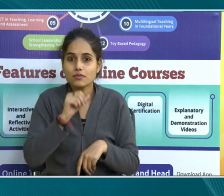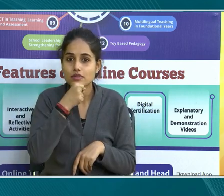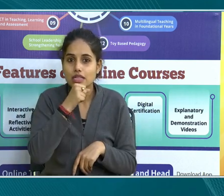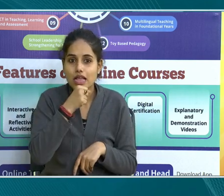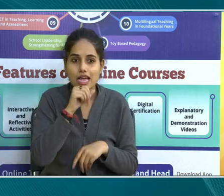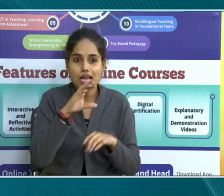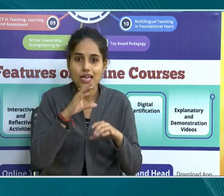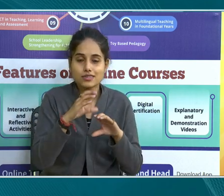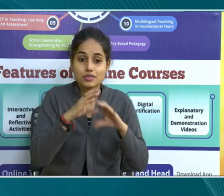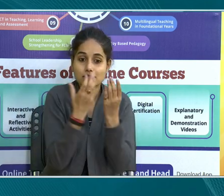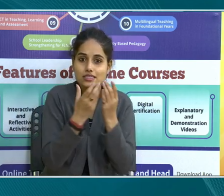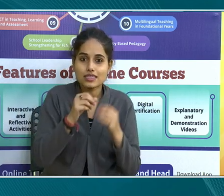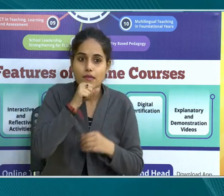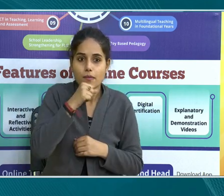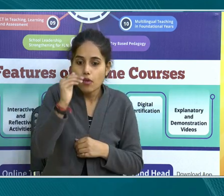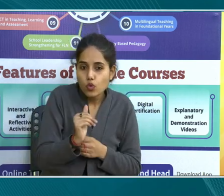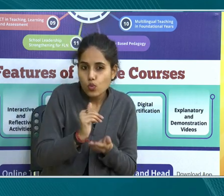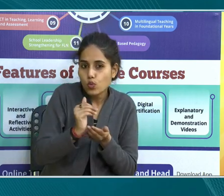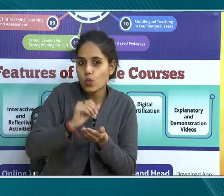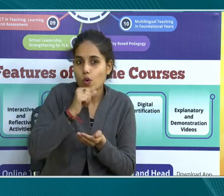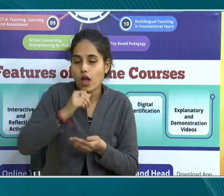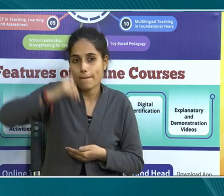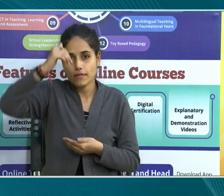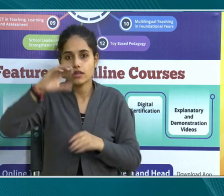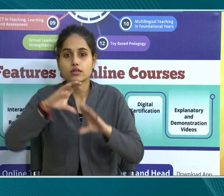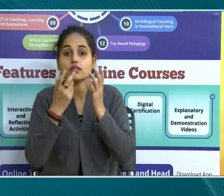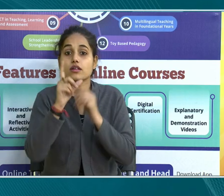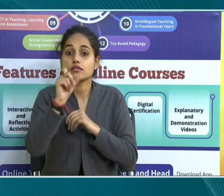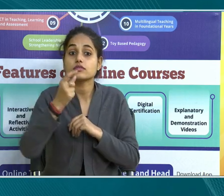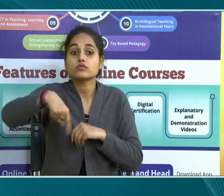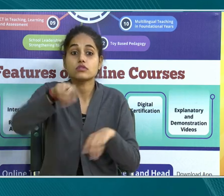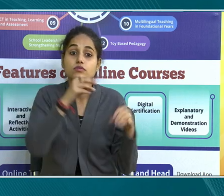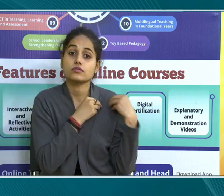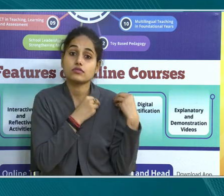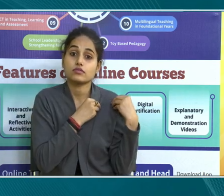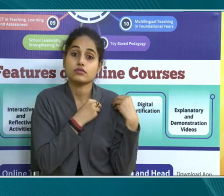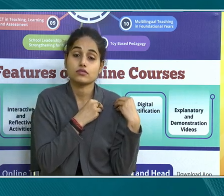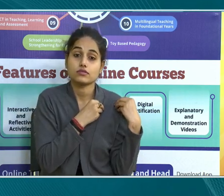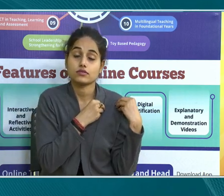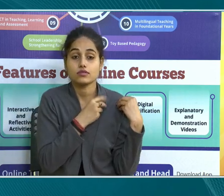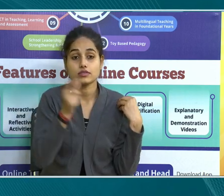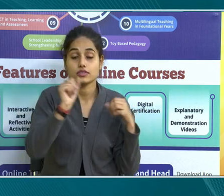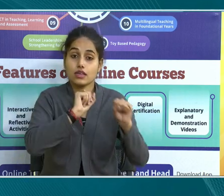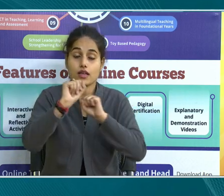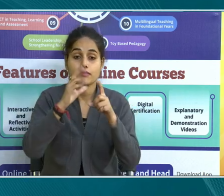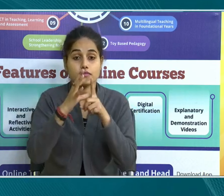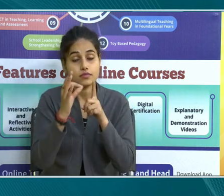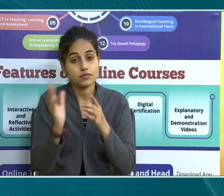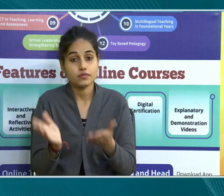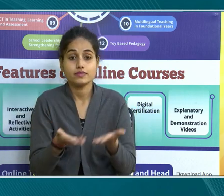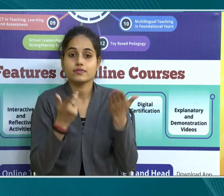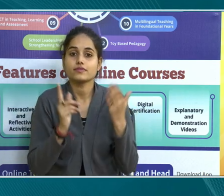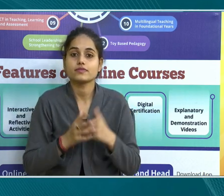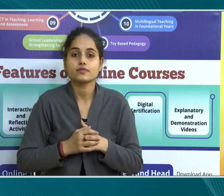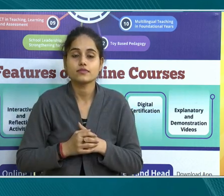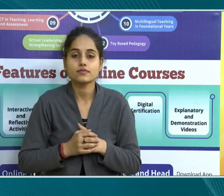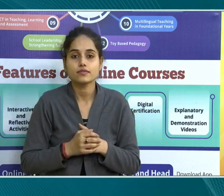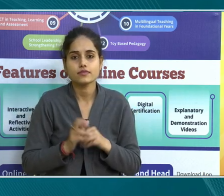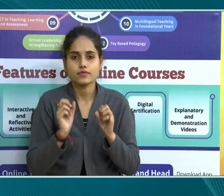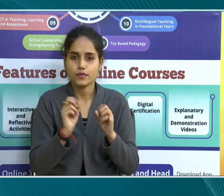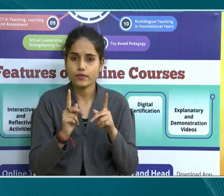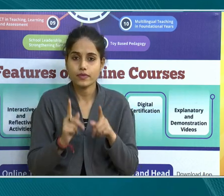बड़े बच्चे हैं जिम्मेदार बच्चे हैं उनको अपनी रिस्पॉंसिबिलिटी समझ आनी चाहिए तो मेरे खिसाब से वह बहुत अच्छे से इस चीज को कर आएंगे